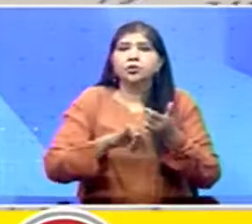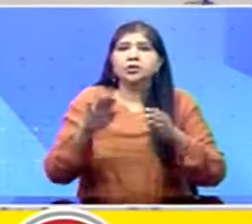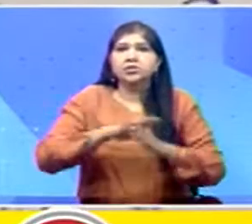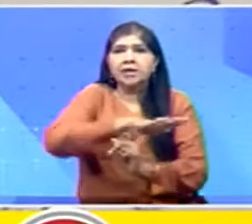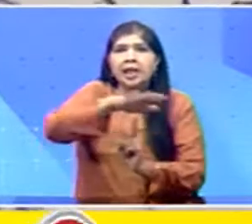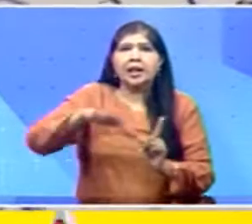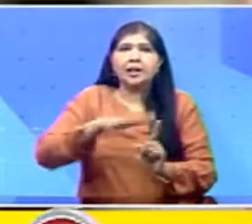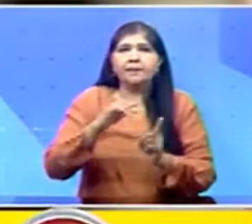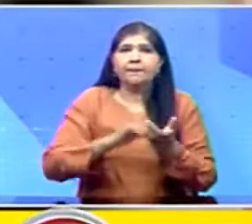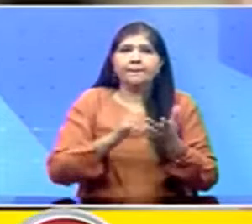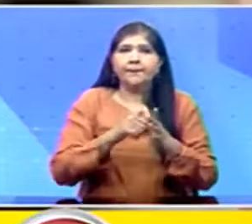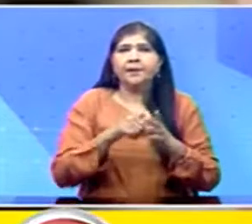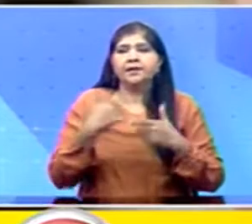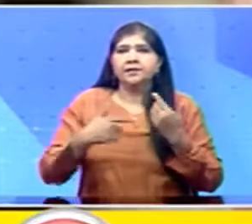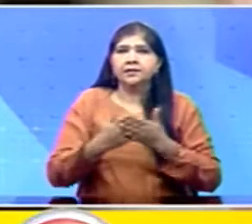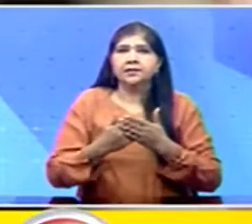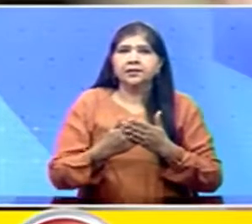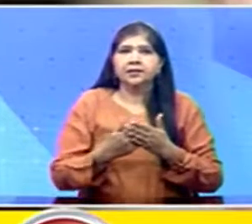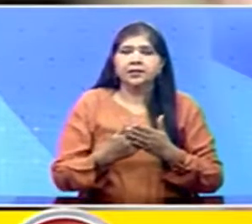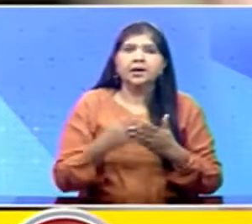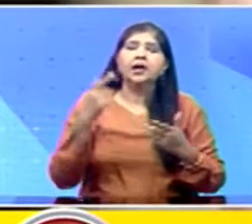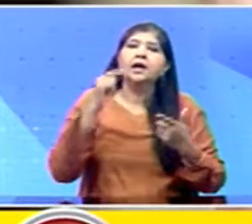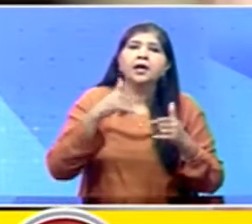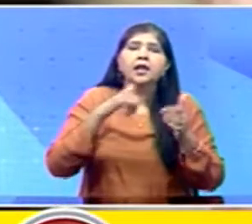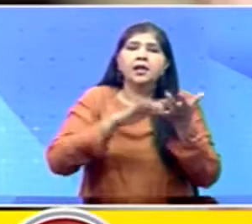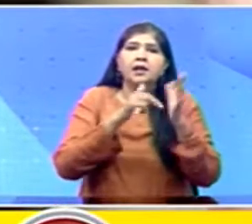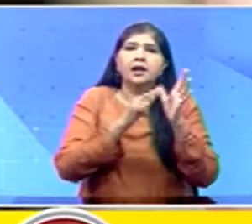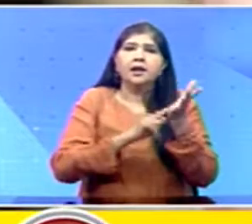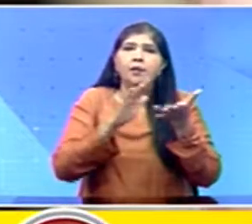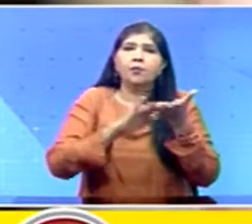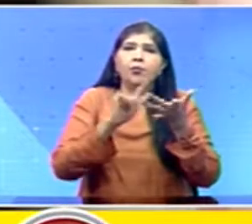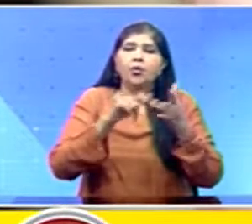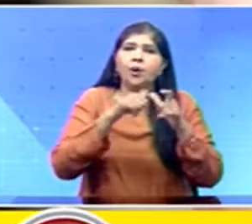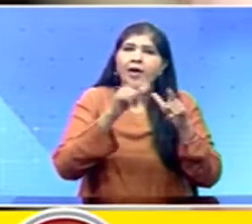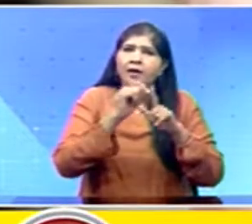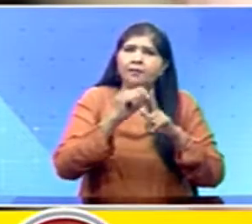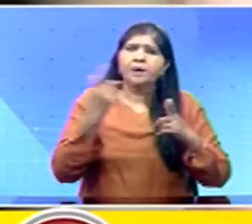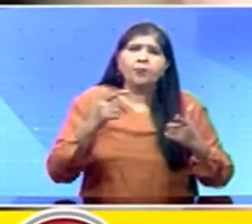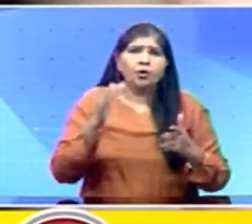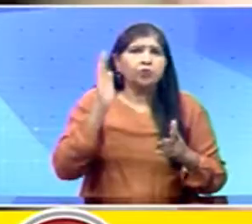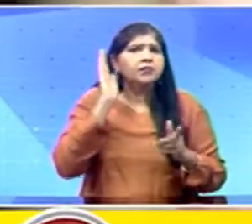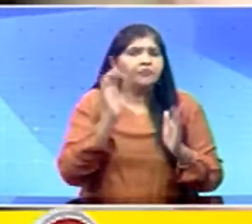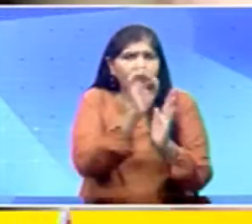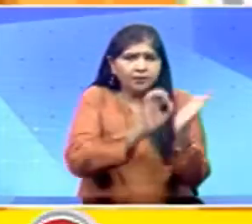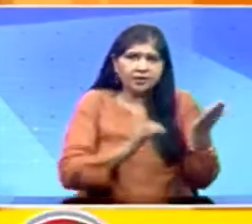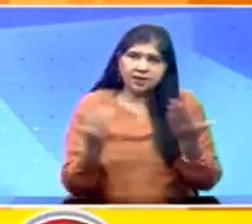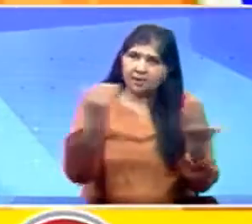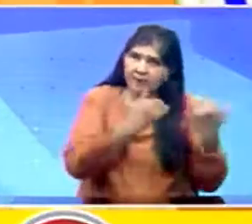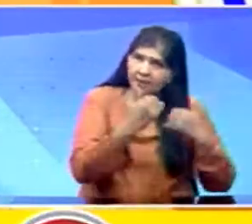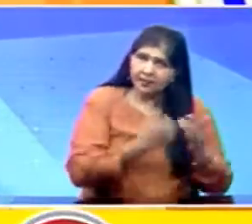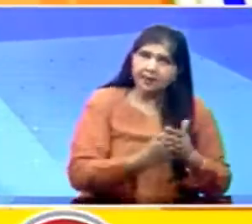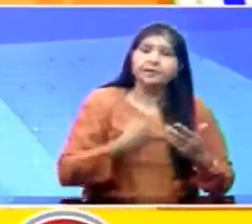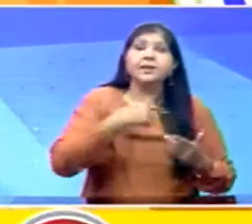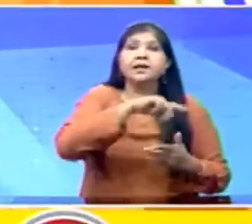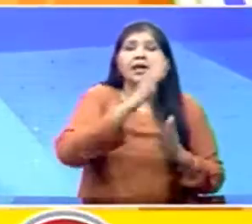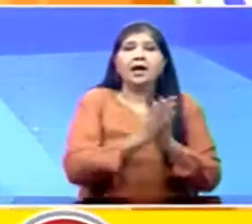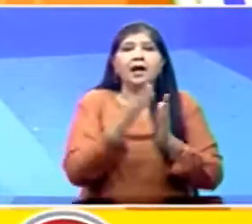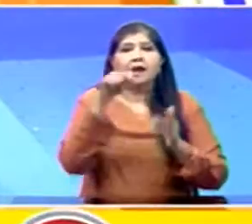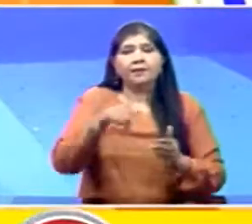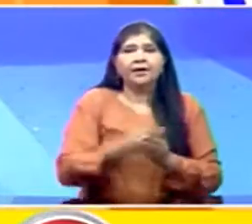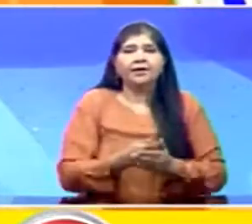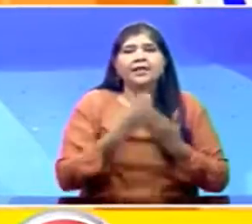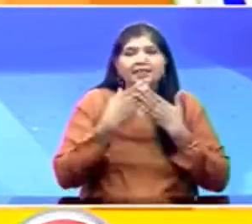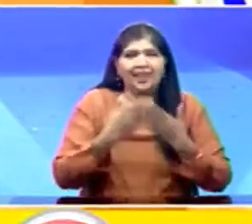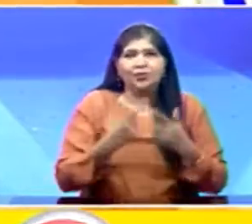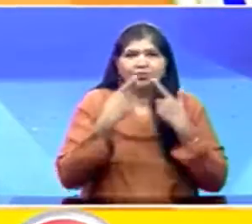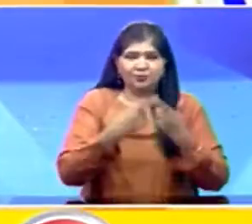और नमो एप पर भी बहुत से संदेश मिले हैं, मैं इसके लिए आपका बहुत